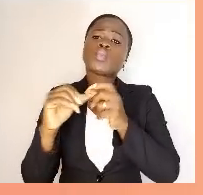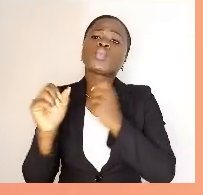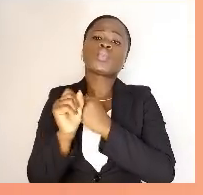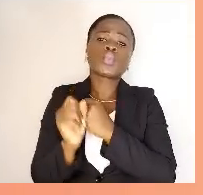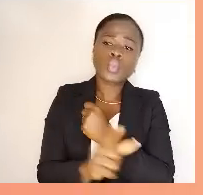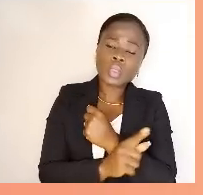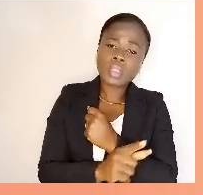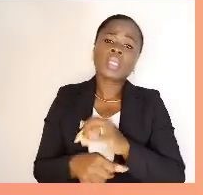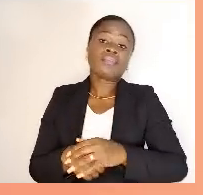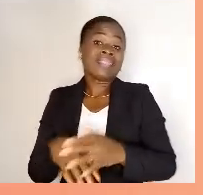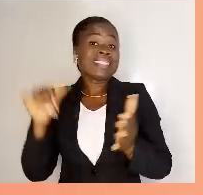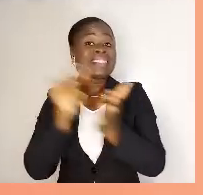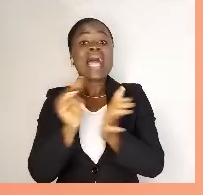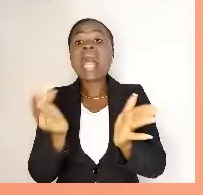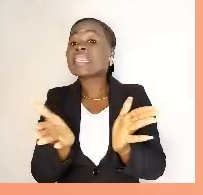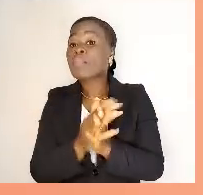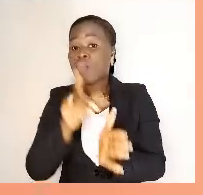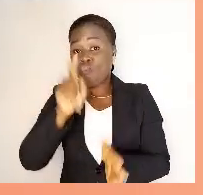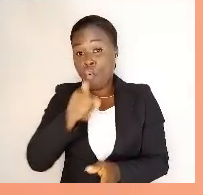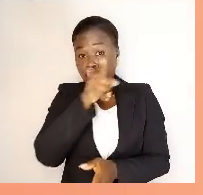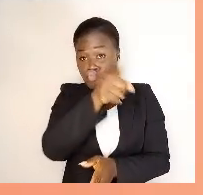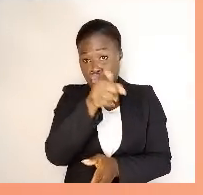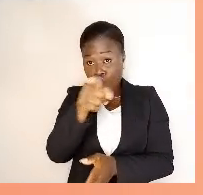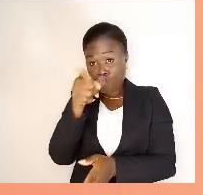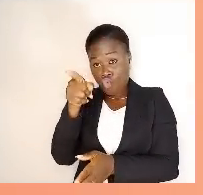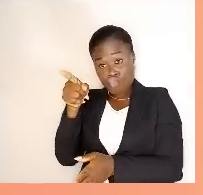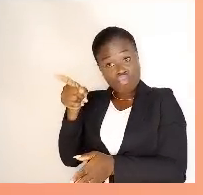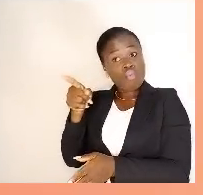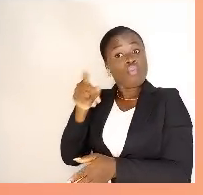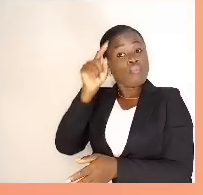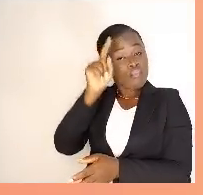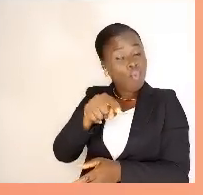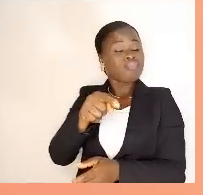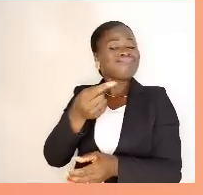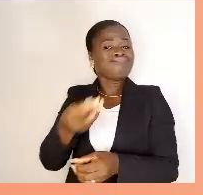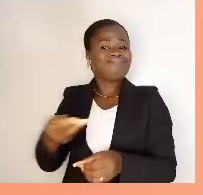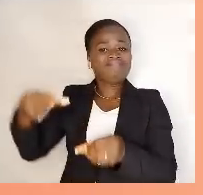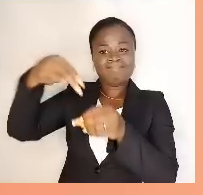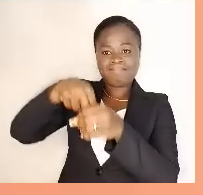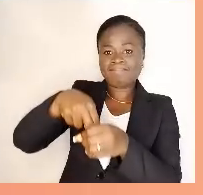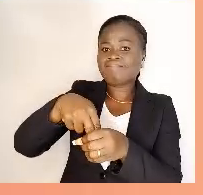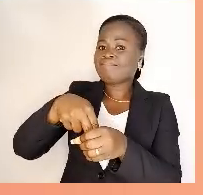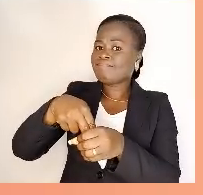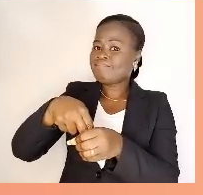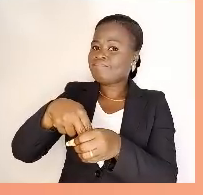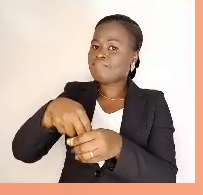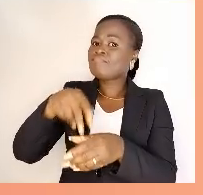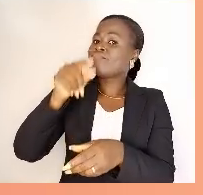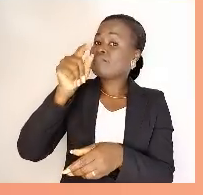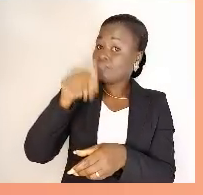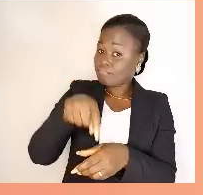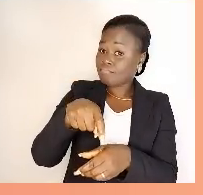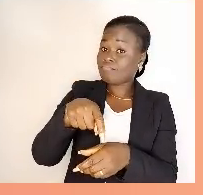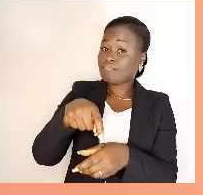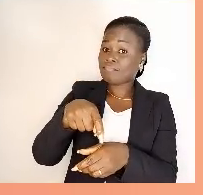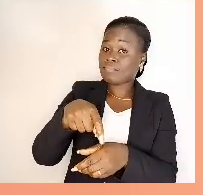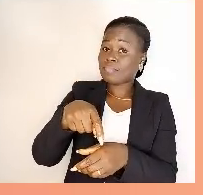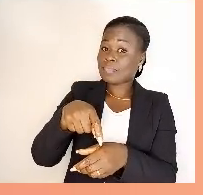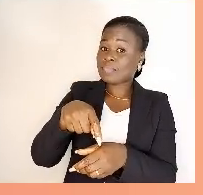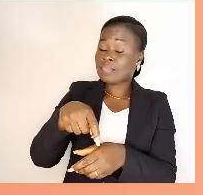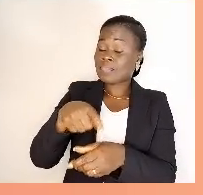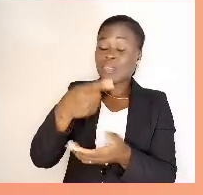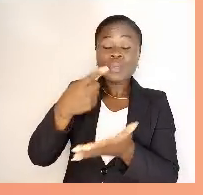sociale. Cela exige de chacune, de chacun de nous, l'adhésion à notre modèle